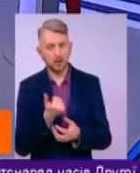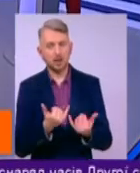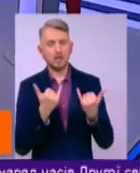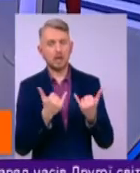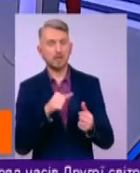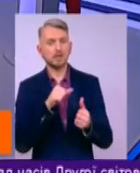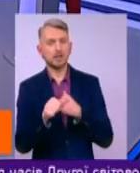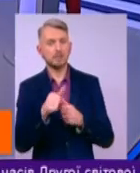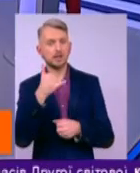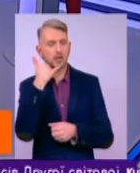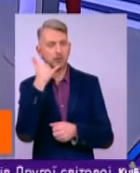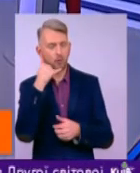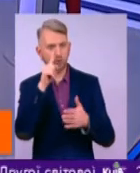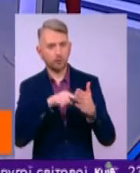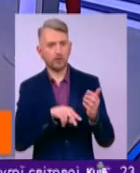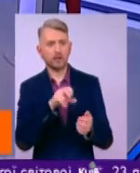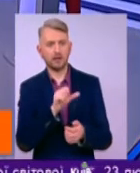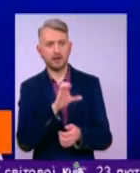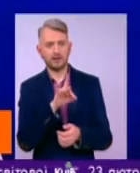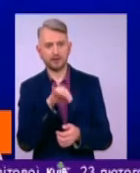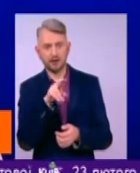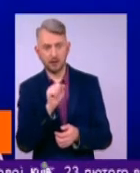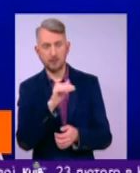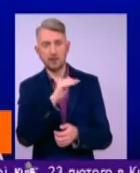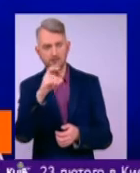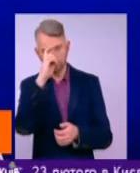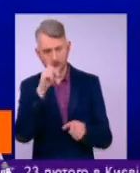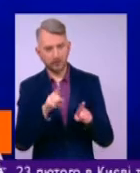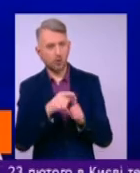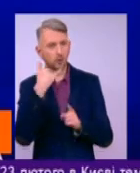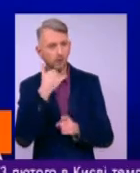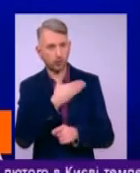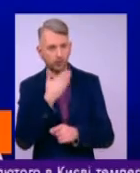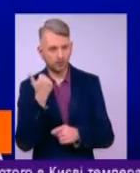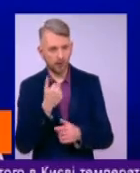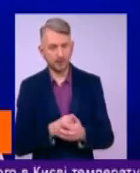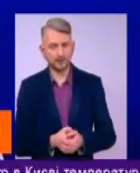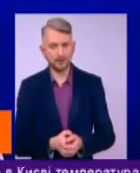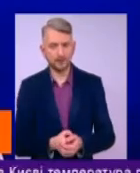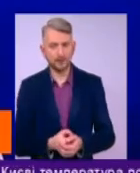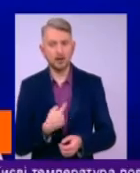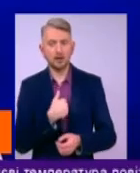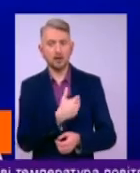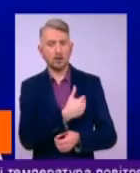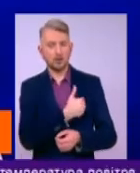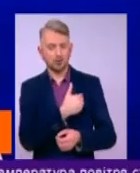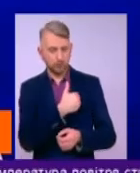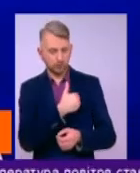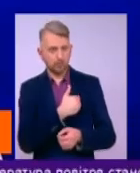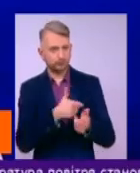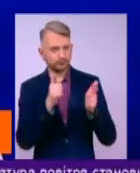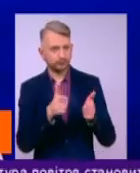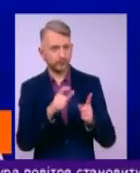крім телефону довіри Ластради, то на рівні держави такого телефону немає. Ну, я хочу приєднатися до слів